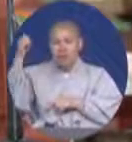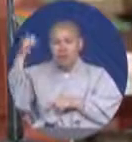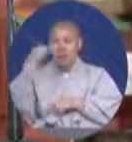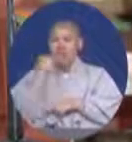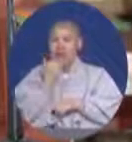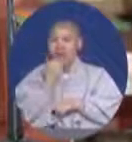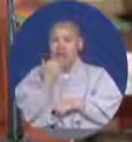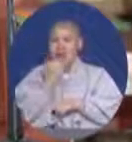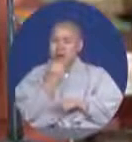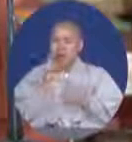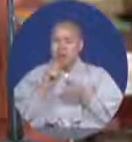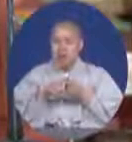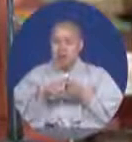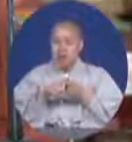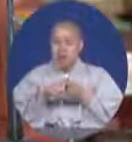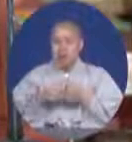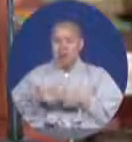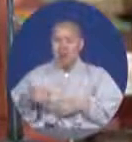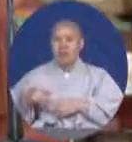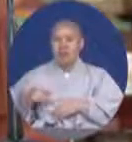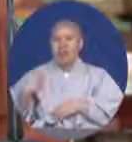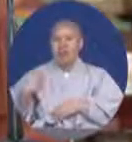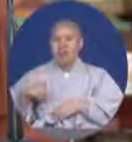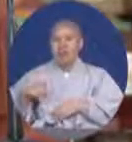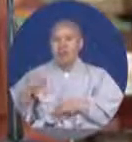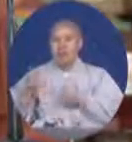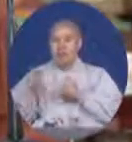빛깔을 몰라요. 미해버려.